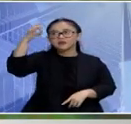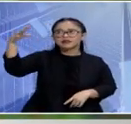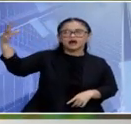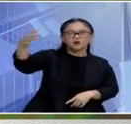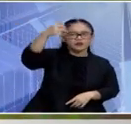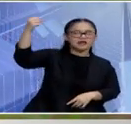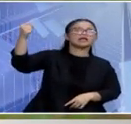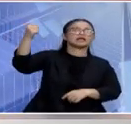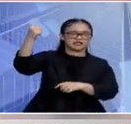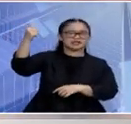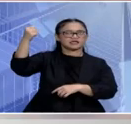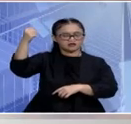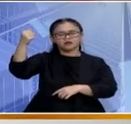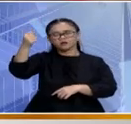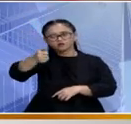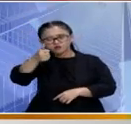Bintang.